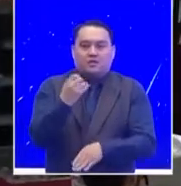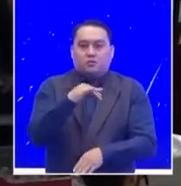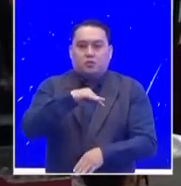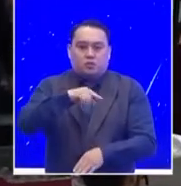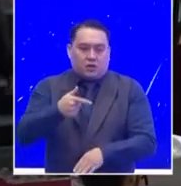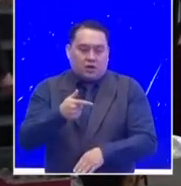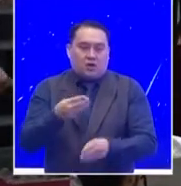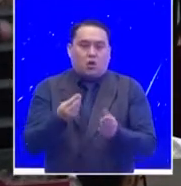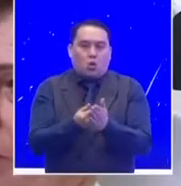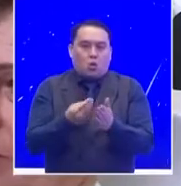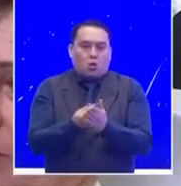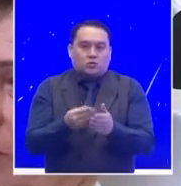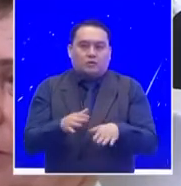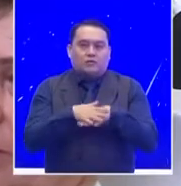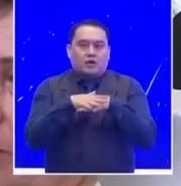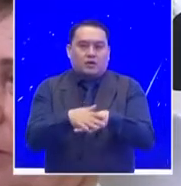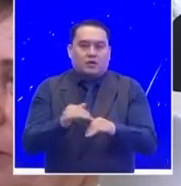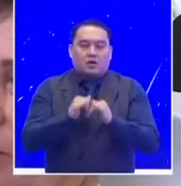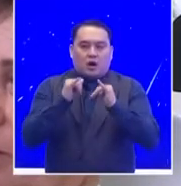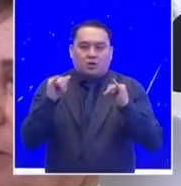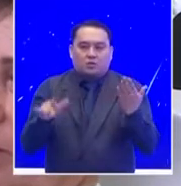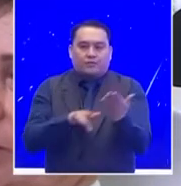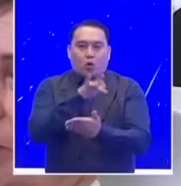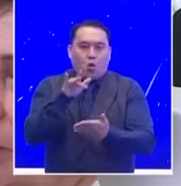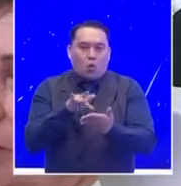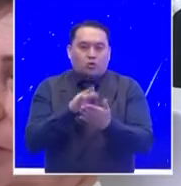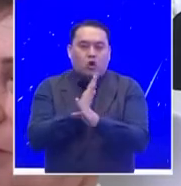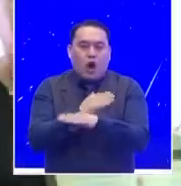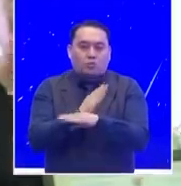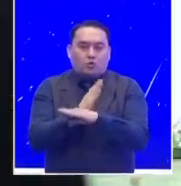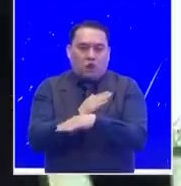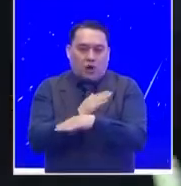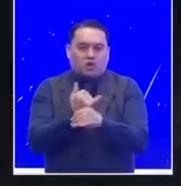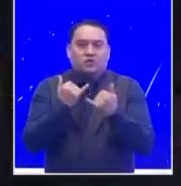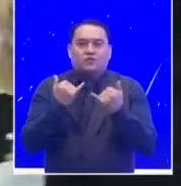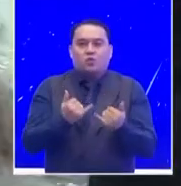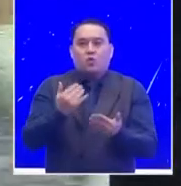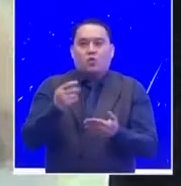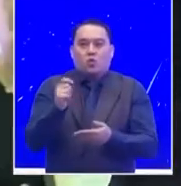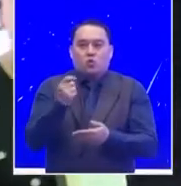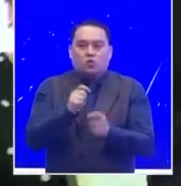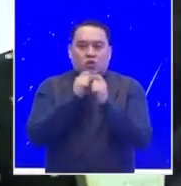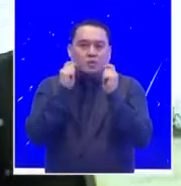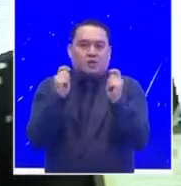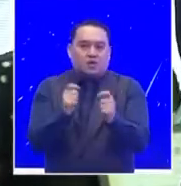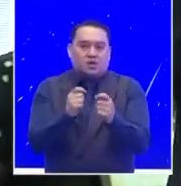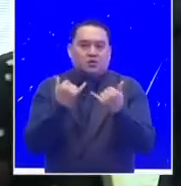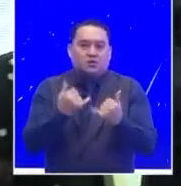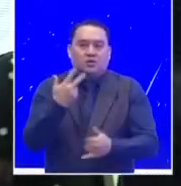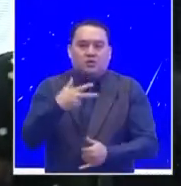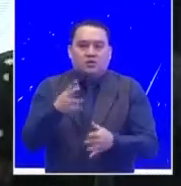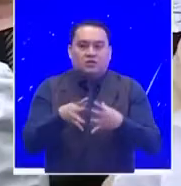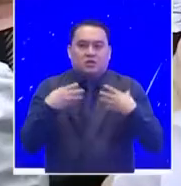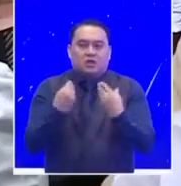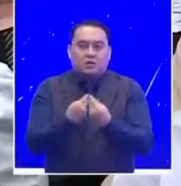тенге. Средства были предназначены на развитие города Капшигай. И вот, сегодня они нашли свое предназначение. 30 семей